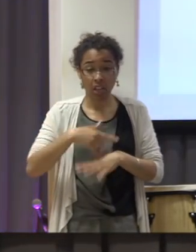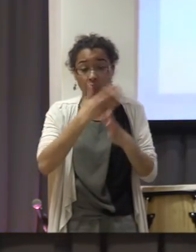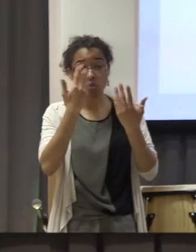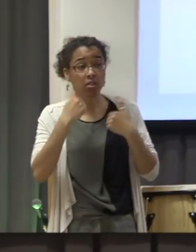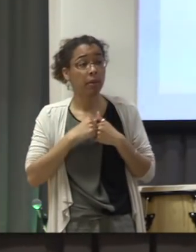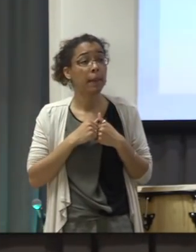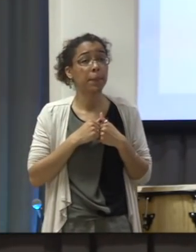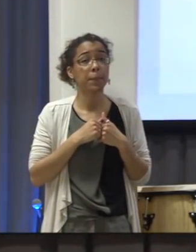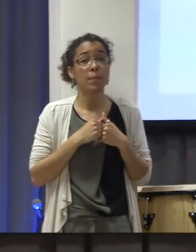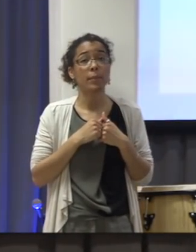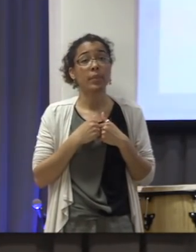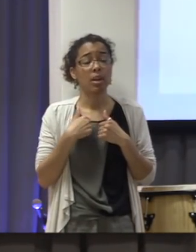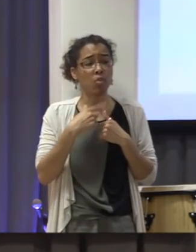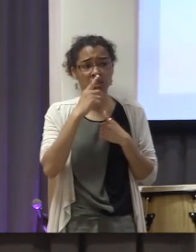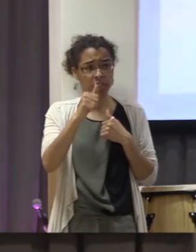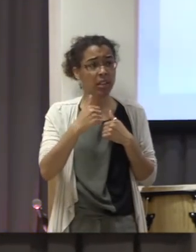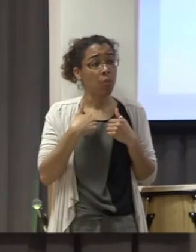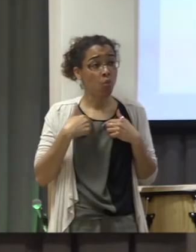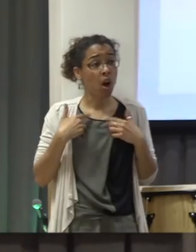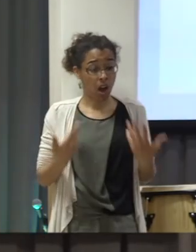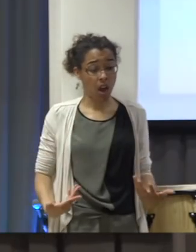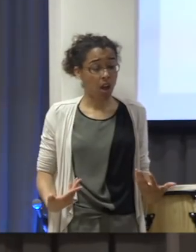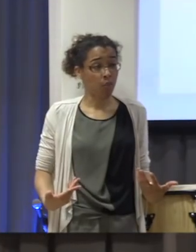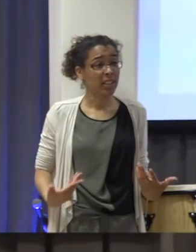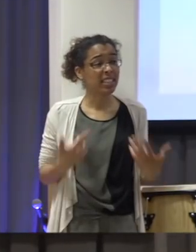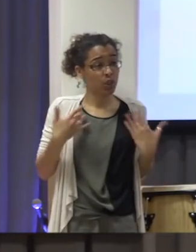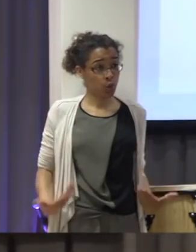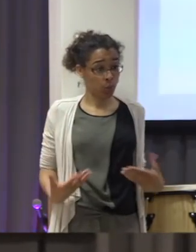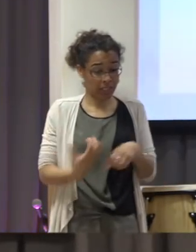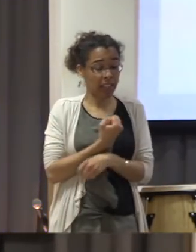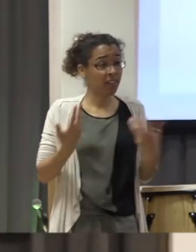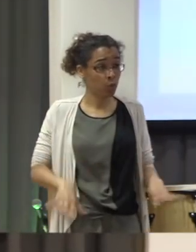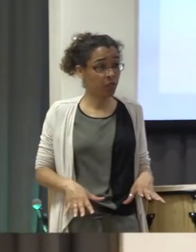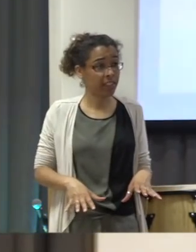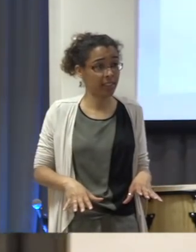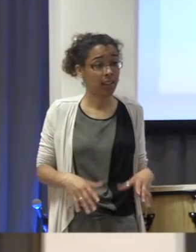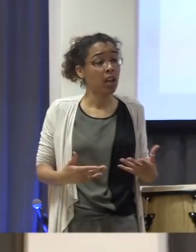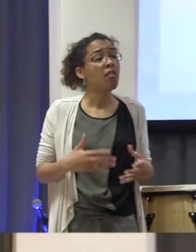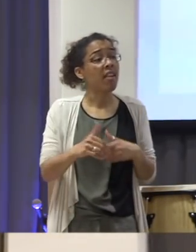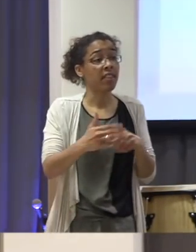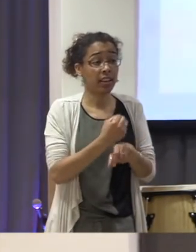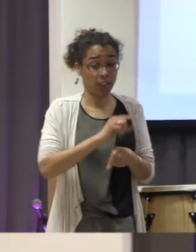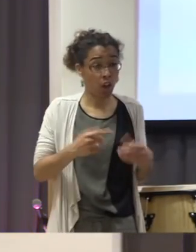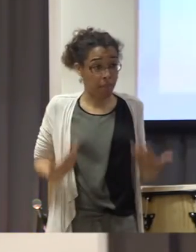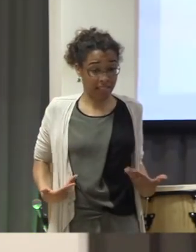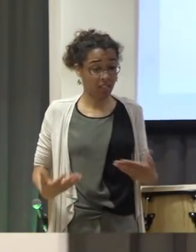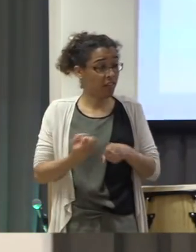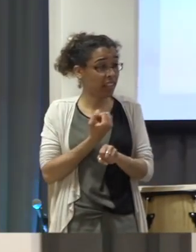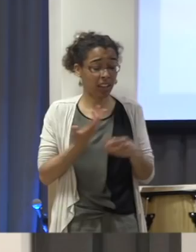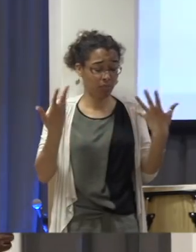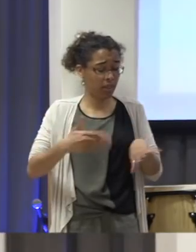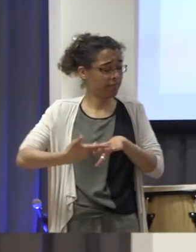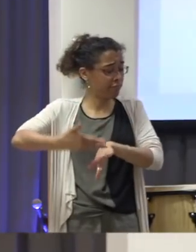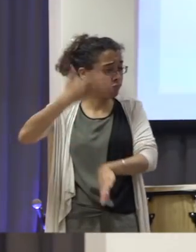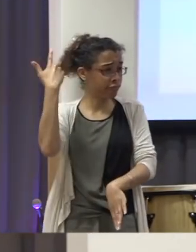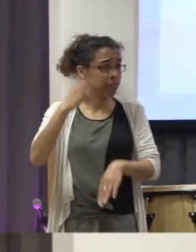Partemertrusure, j'étais déjà guéri. Il ne dit pas je suis, j'étais déjà guéri. Il faut apprendre à croire à un